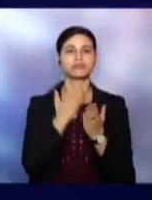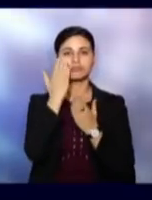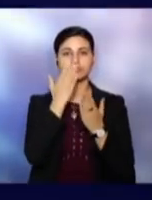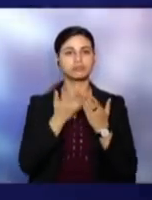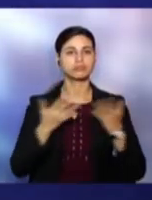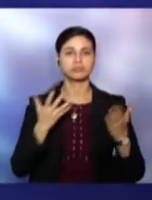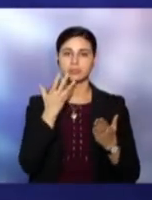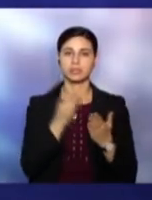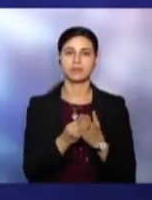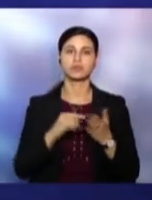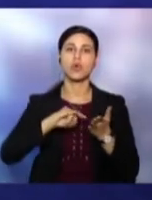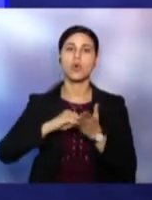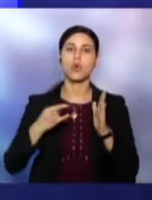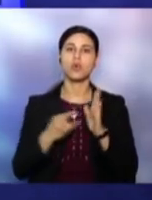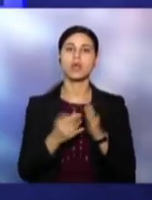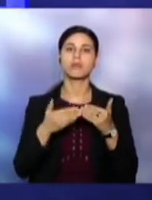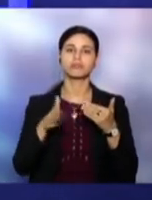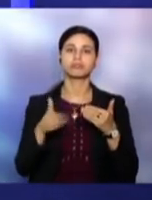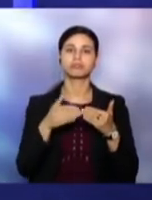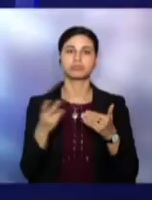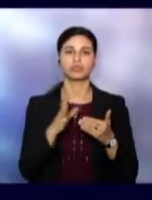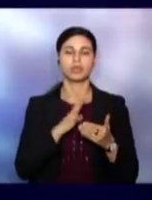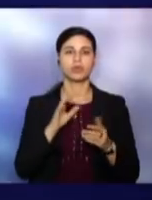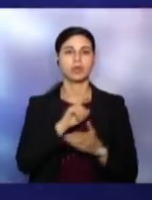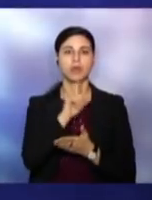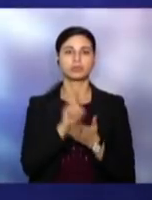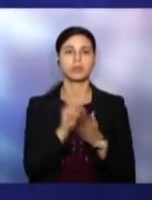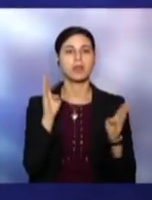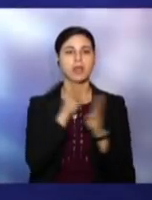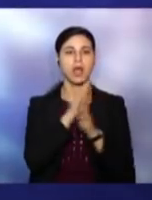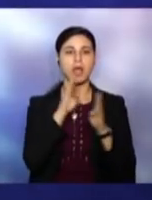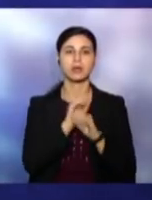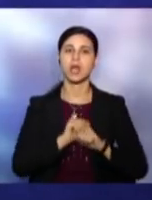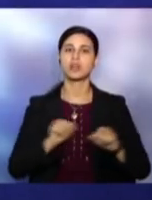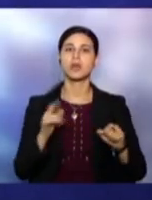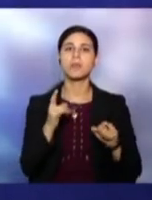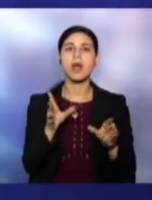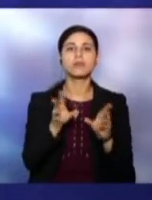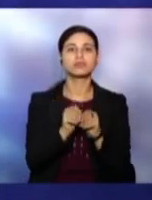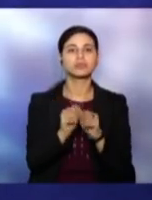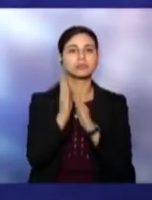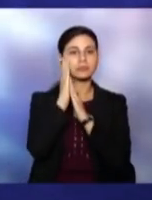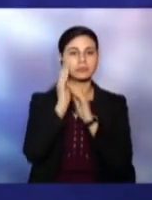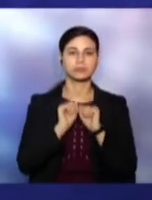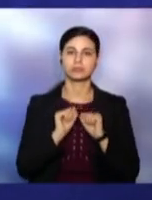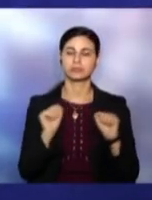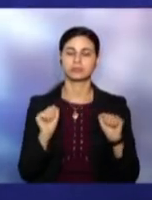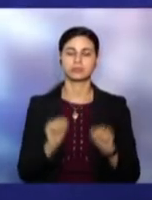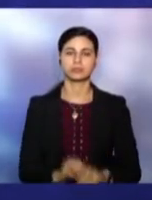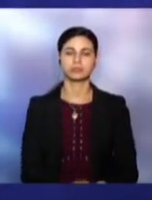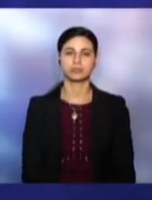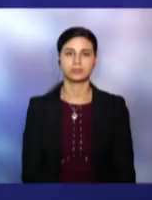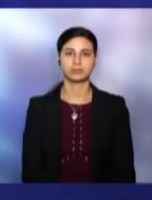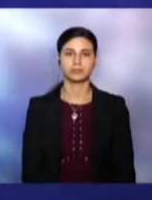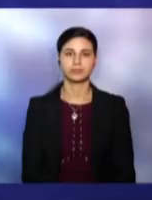დაცვა, ოთახის, ბინის ხშირი განიავება. დაუშვებელია ბავშვს ეძინოს დაავადებული ადამიანის გვერდით საერთო